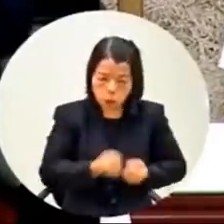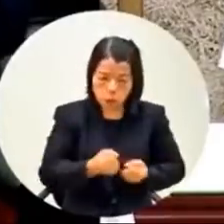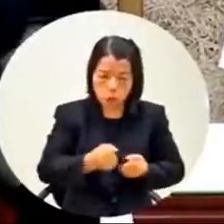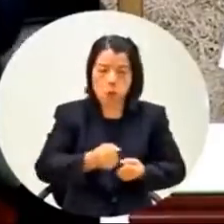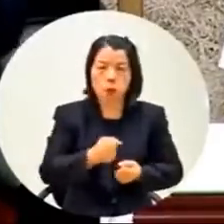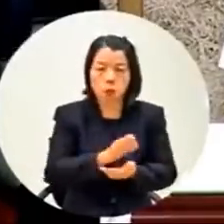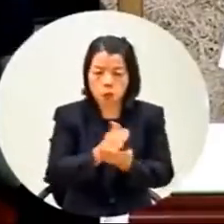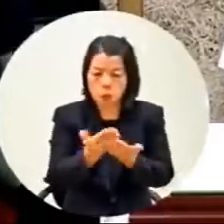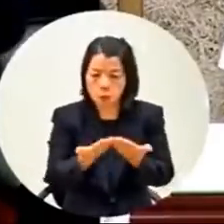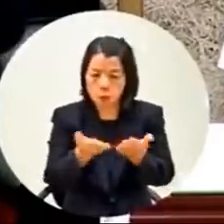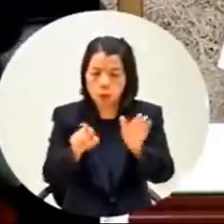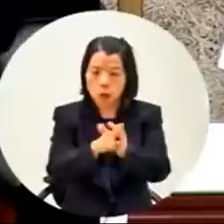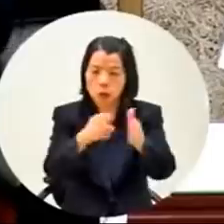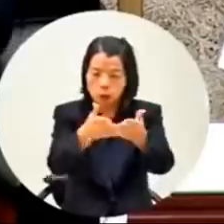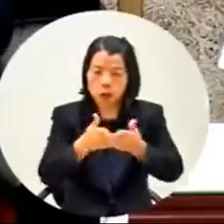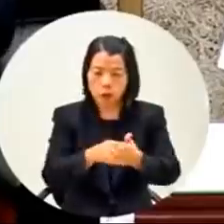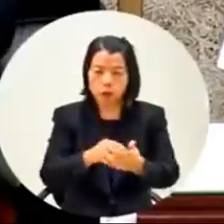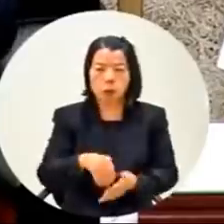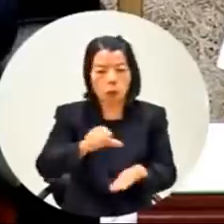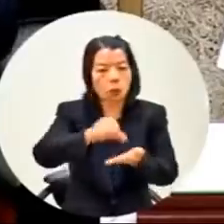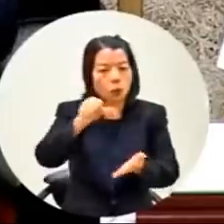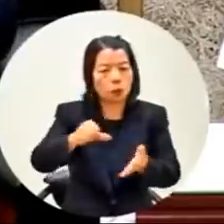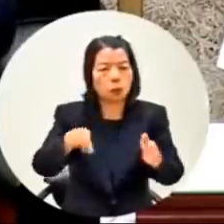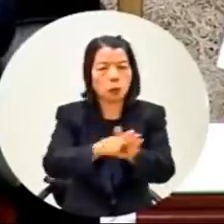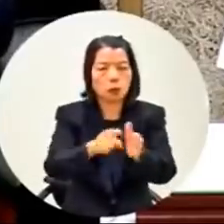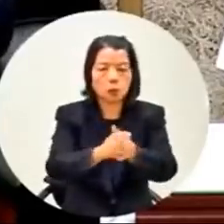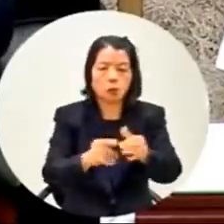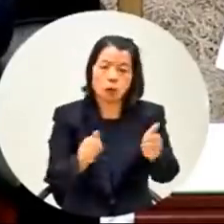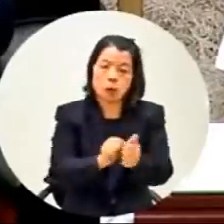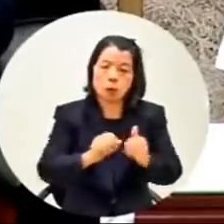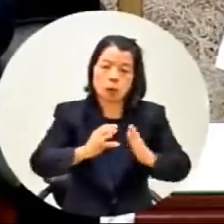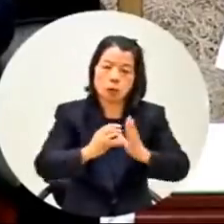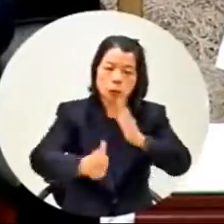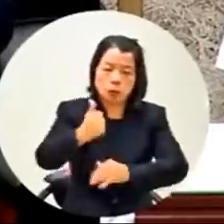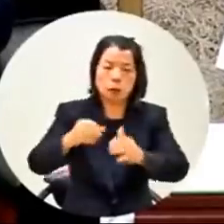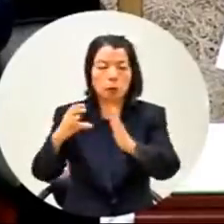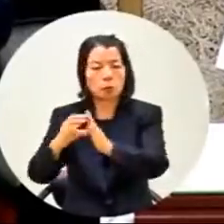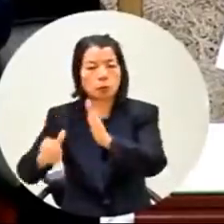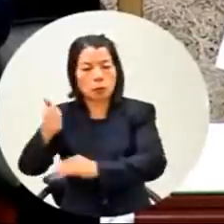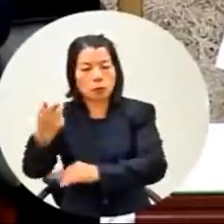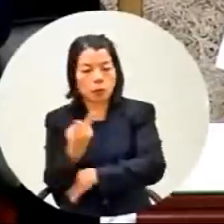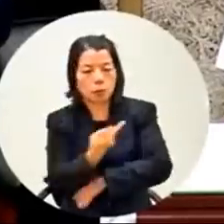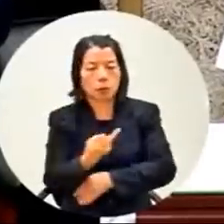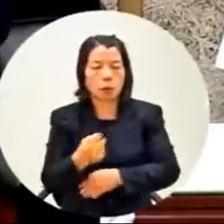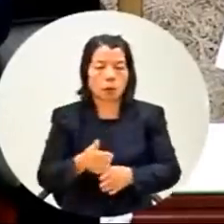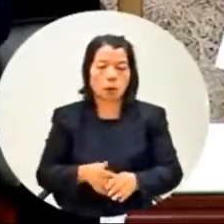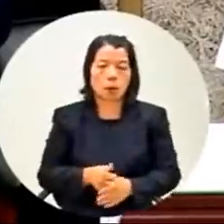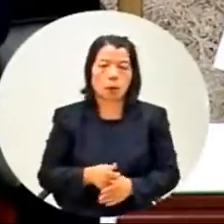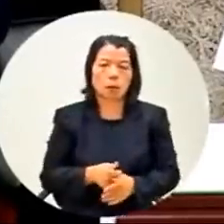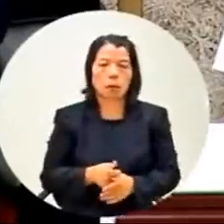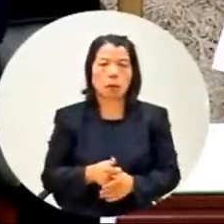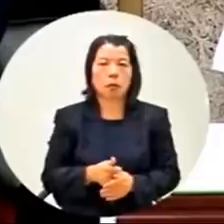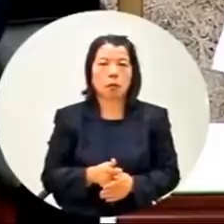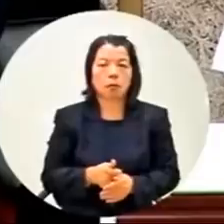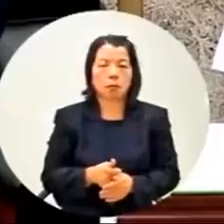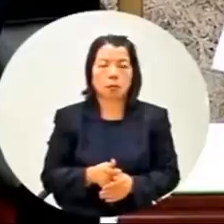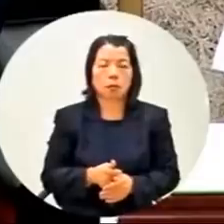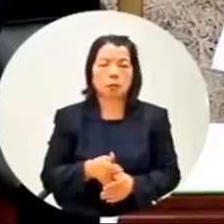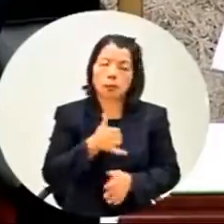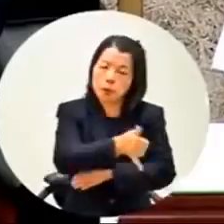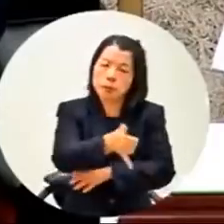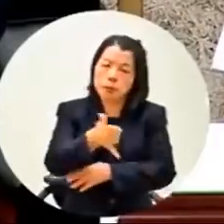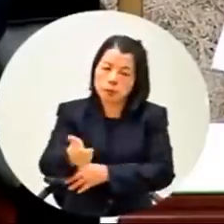5度在不同的场合，由我们的副局长跟局长都到各个不同的机会